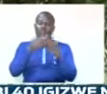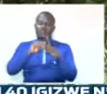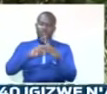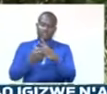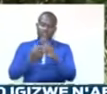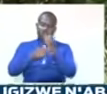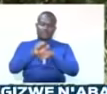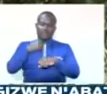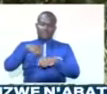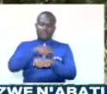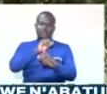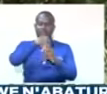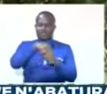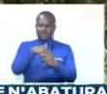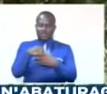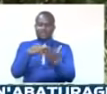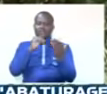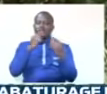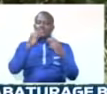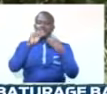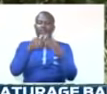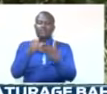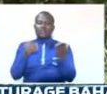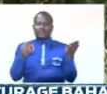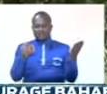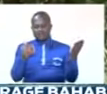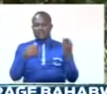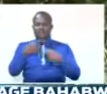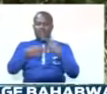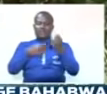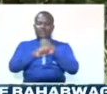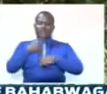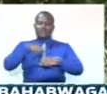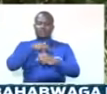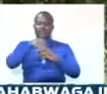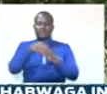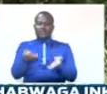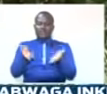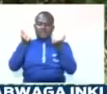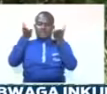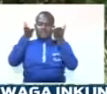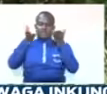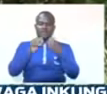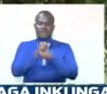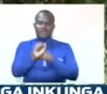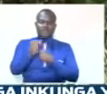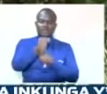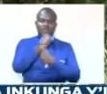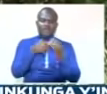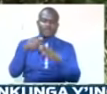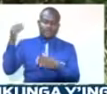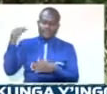ibimburira ibikorwa turimo ntabwo navuga kwimbura ko ahubwo ikomeza ibikorwa turimo byo guzahura ubukerarugendo bwari